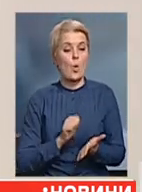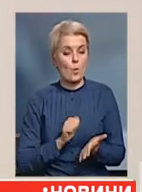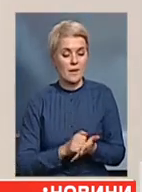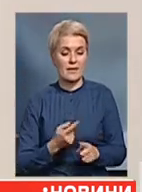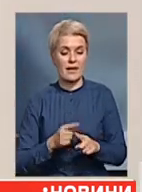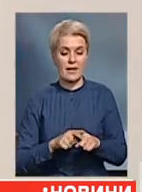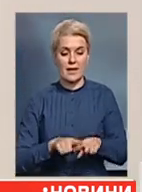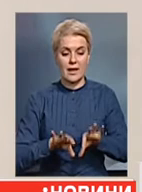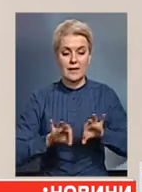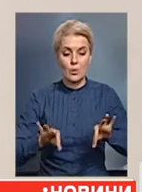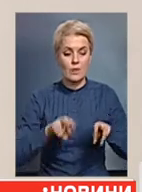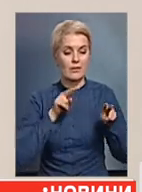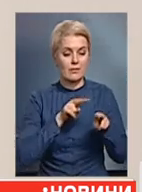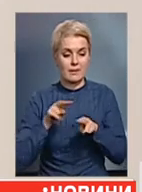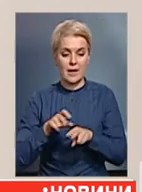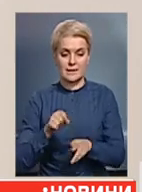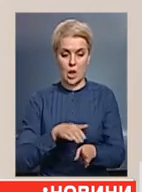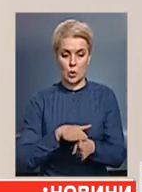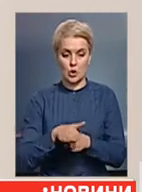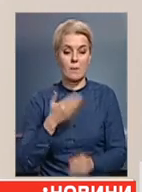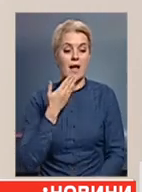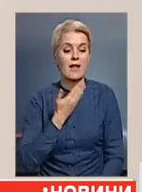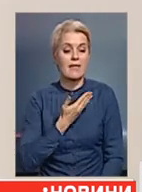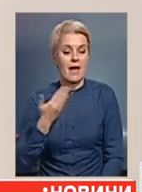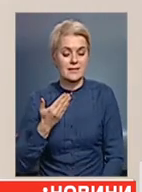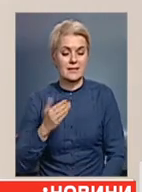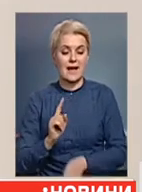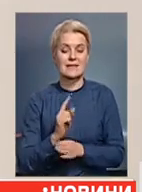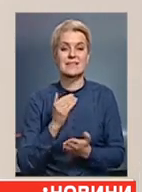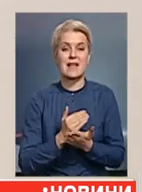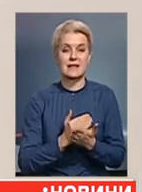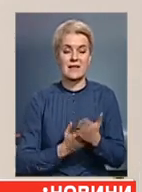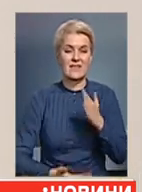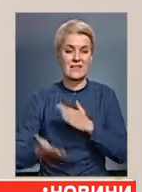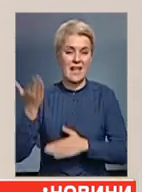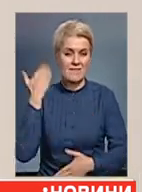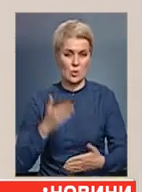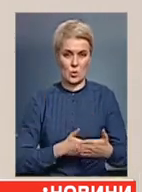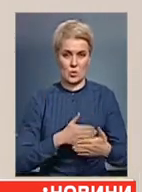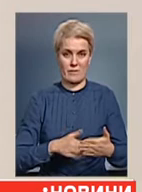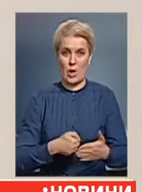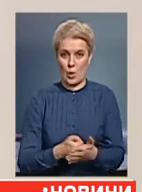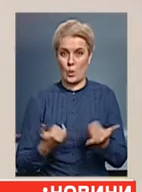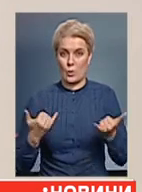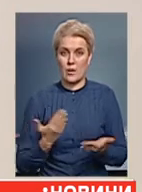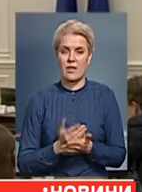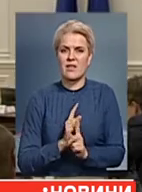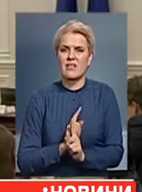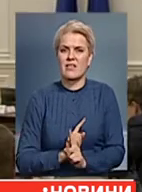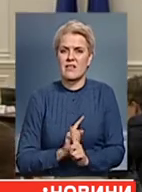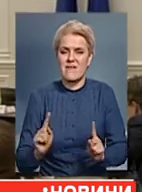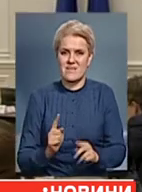які регламентують нагляд за додержанням радянських стандартів, вже давно скасовані. У нас досі діють дивні заборони,